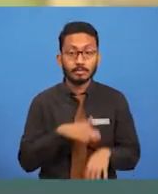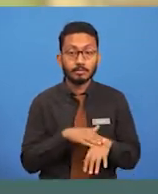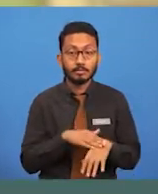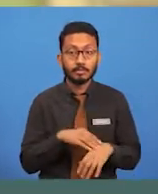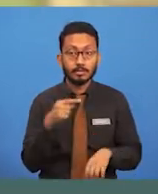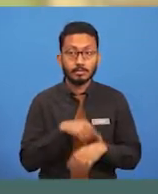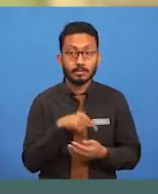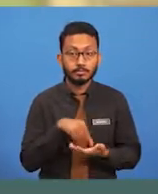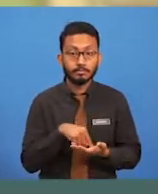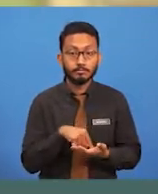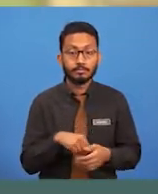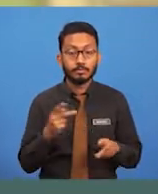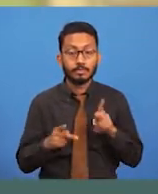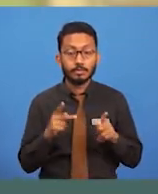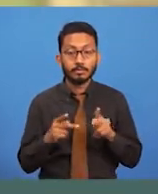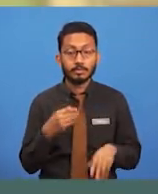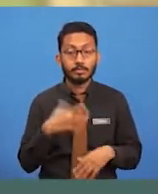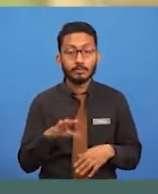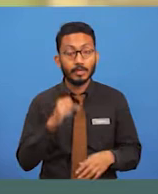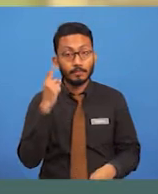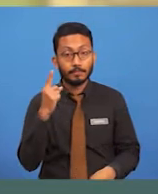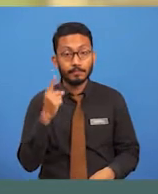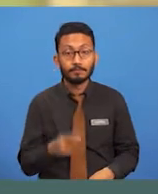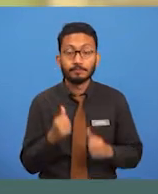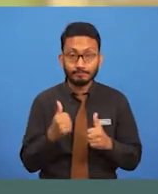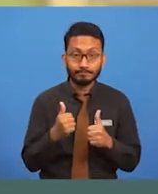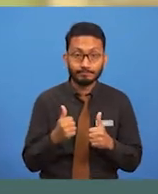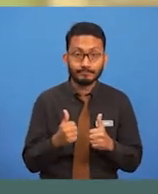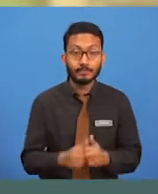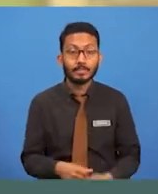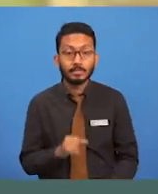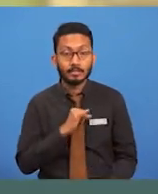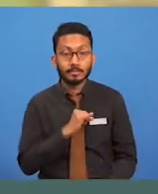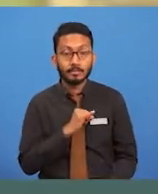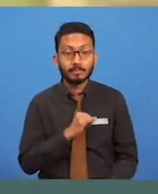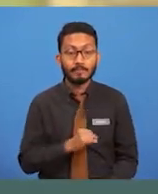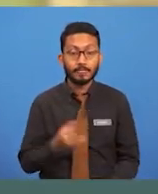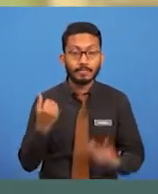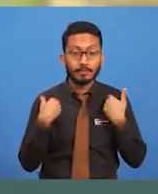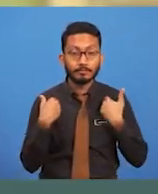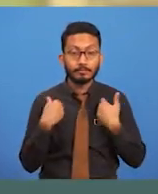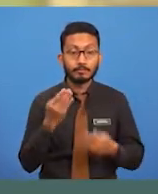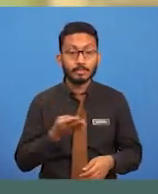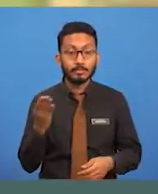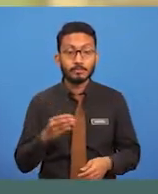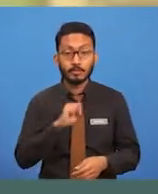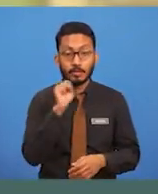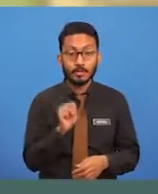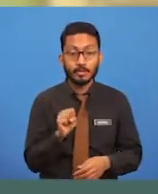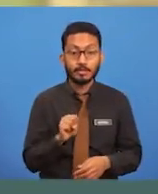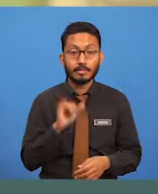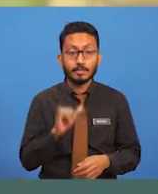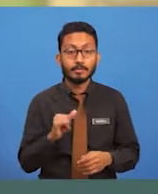Sekiranya anda sudah faham, bagus. Saya ada beberapa soalan